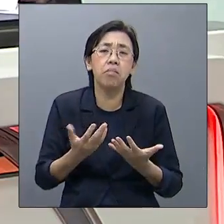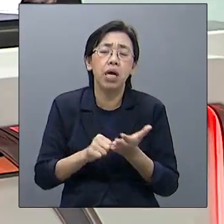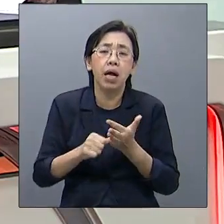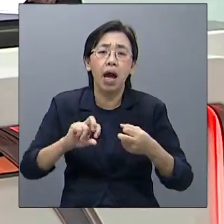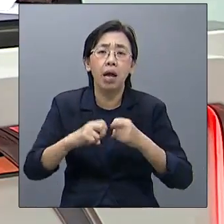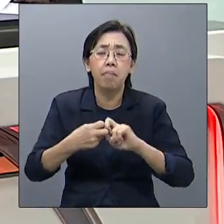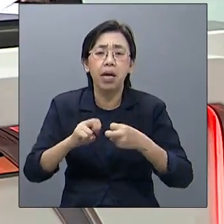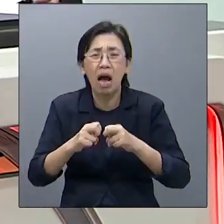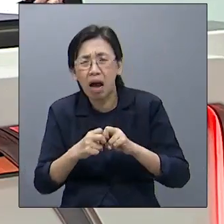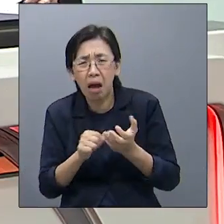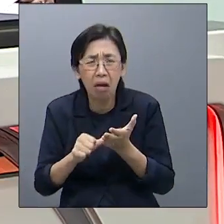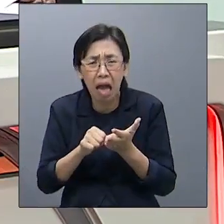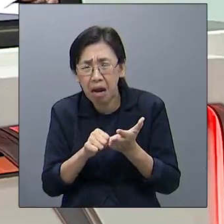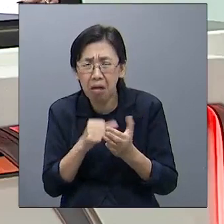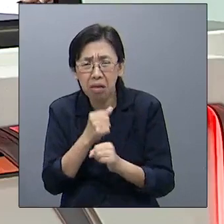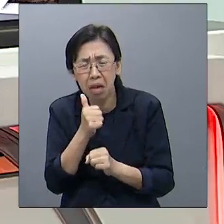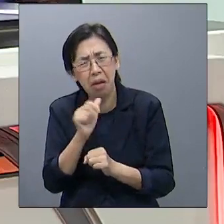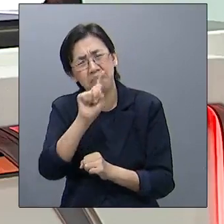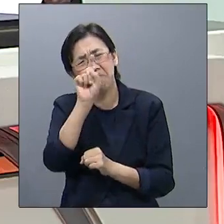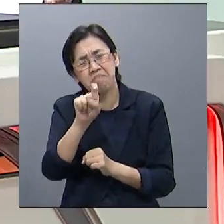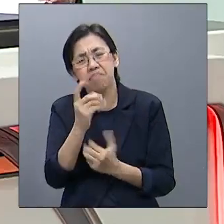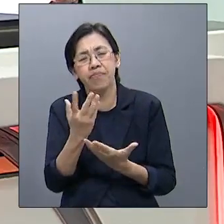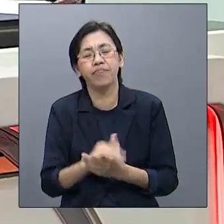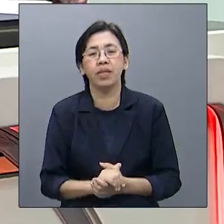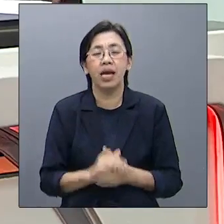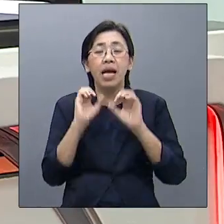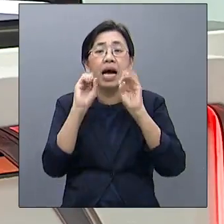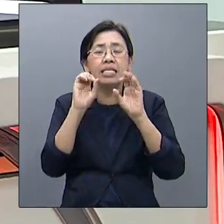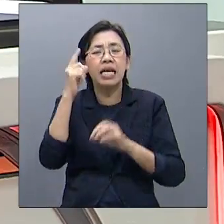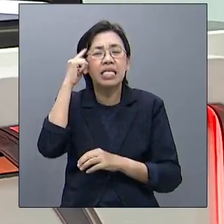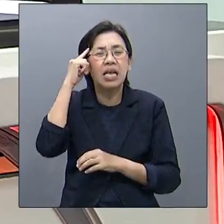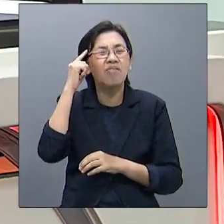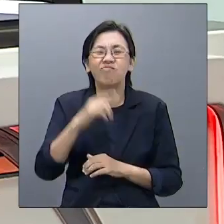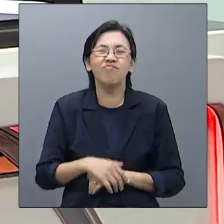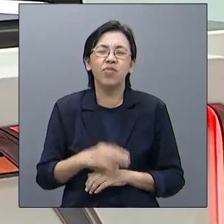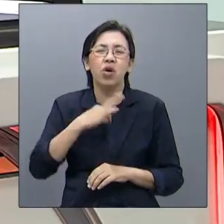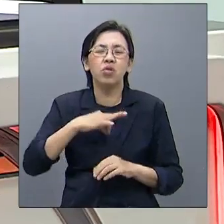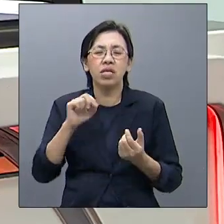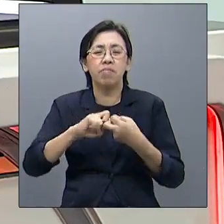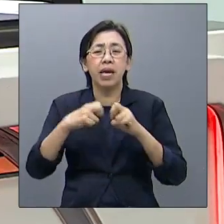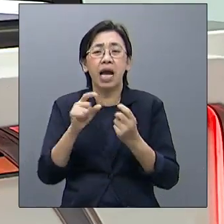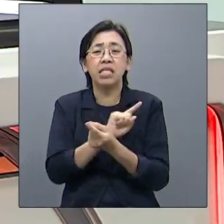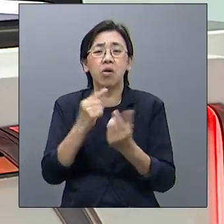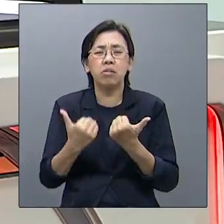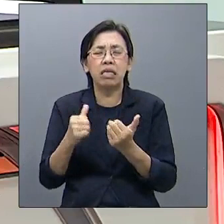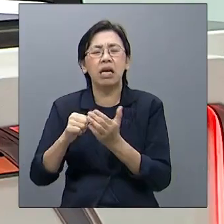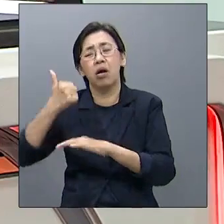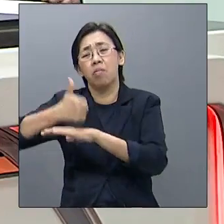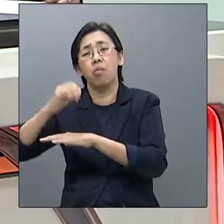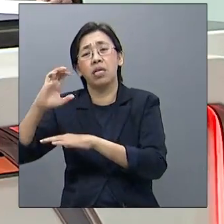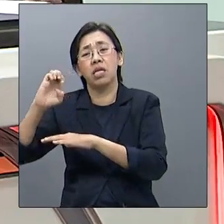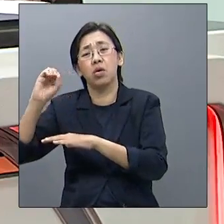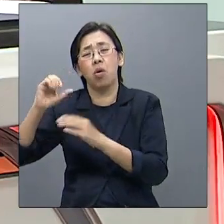มองกัปัหาที่ต้องการแ้ไขแบบนี้หรอเปลาARYolesจาร์ก็มองวบๆ but happen for changing this newญหาณ ปัจจุบันแตะวาคผชม